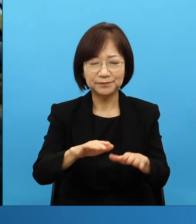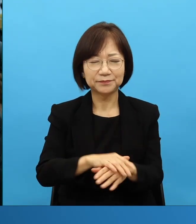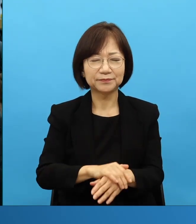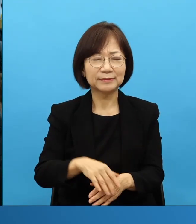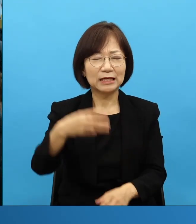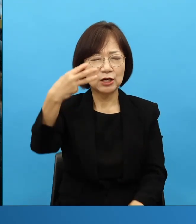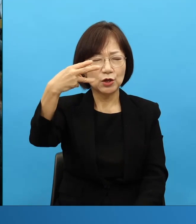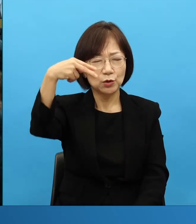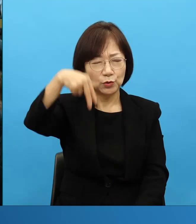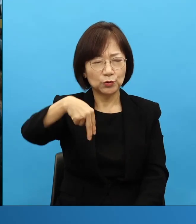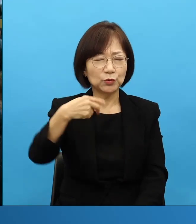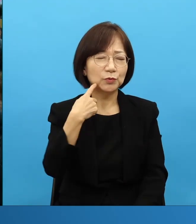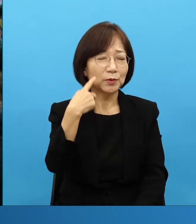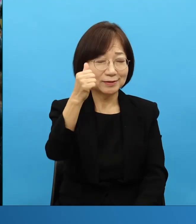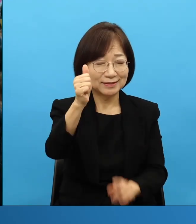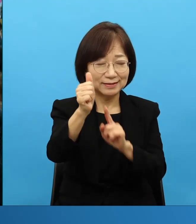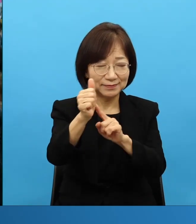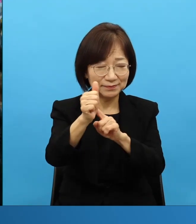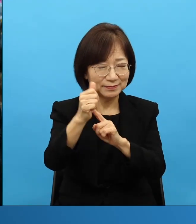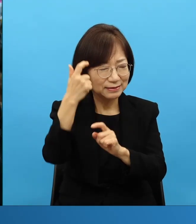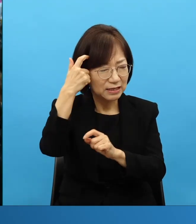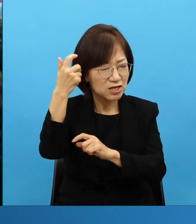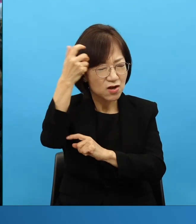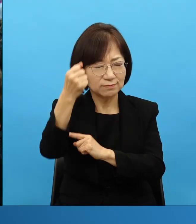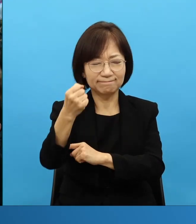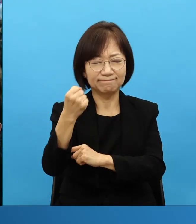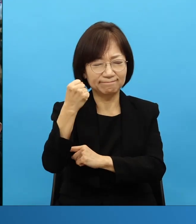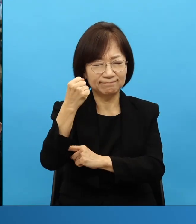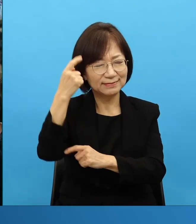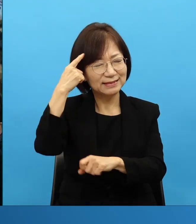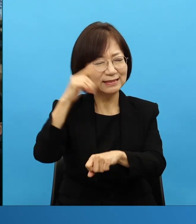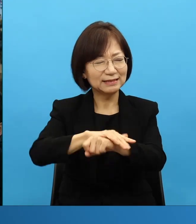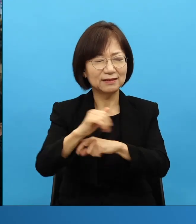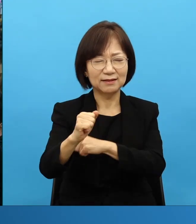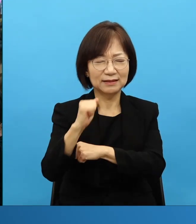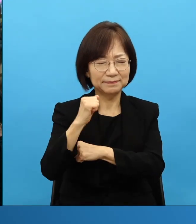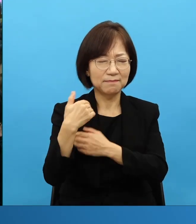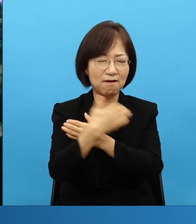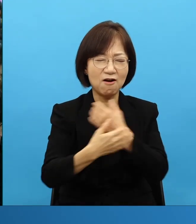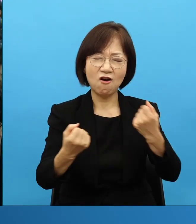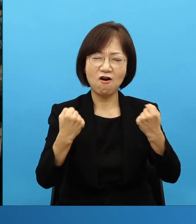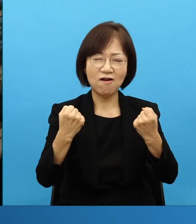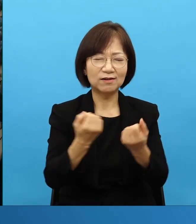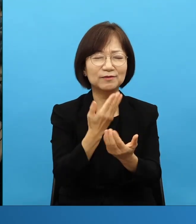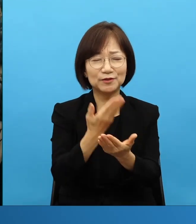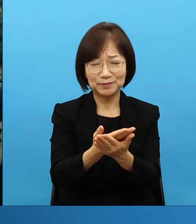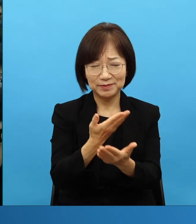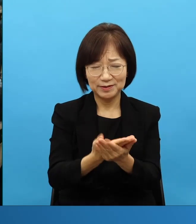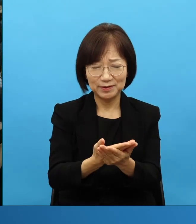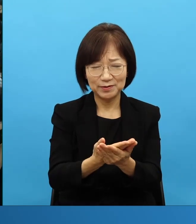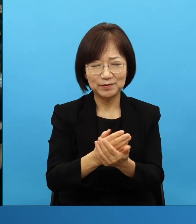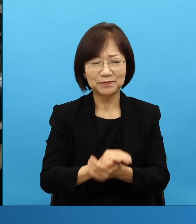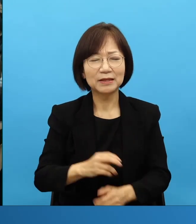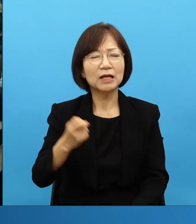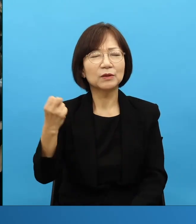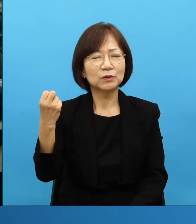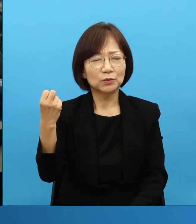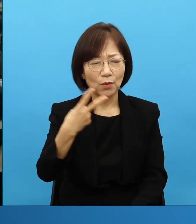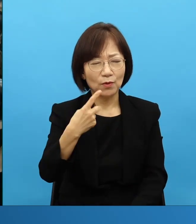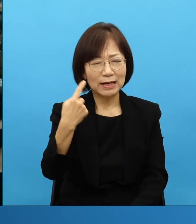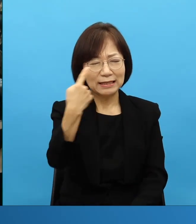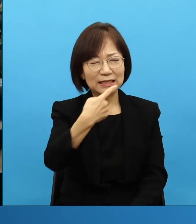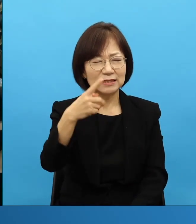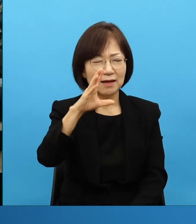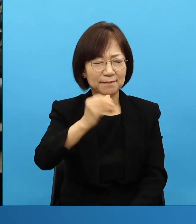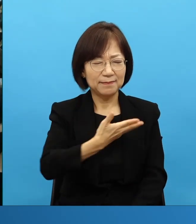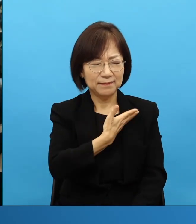우리 목사님께 영력, 지력, 체력을 다하여 주셔서 1천만 제자가 세우시게 하옵시고